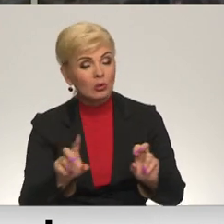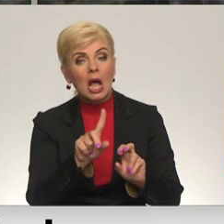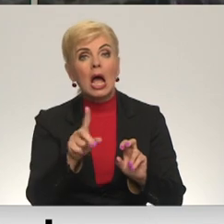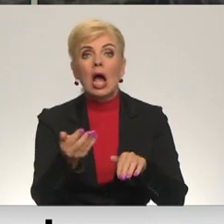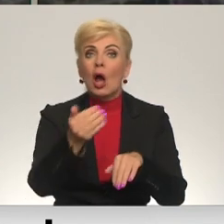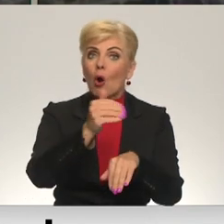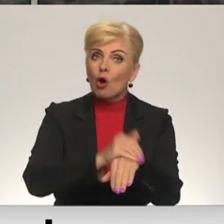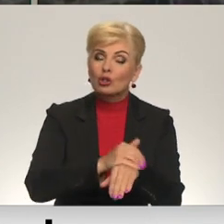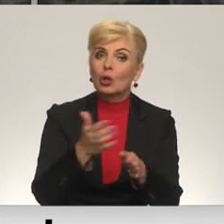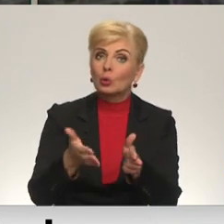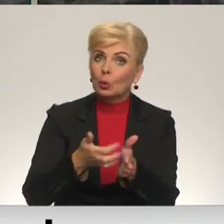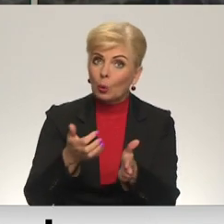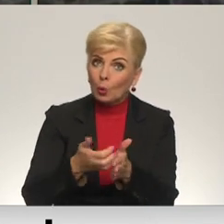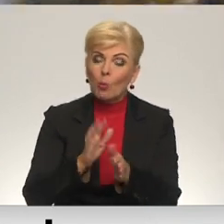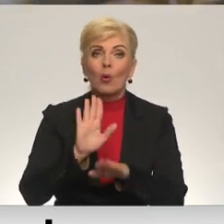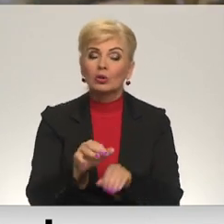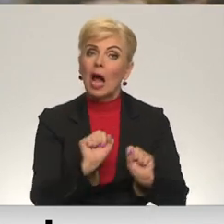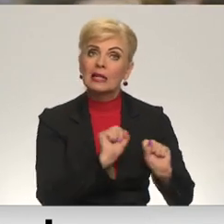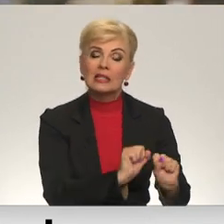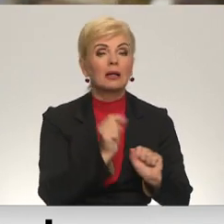trūkumus un aizsargātu bites.